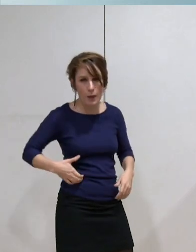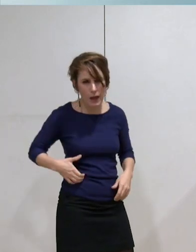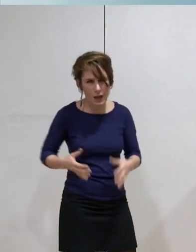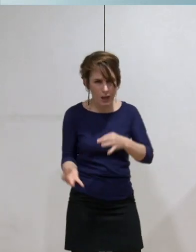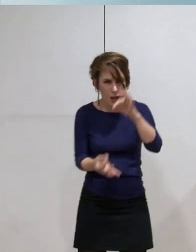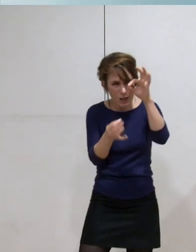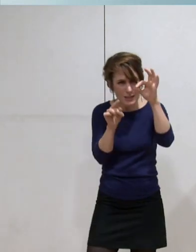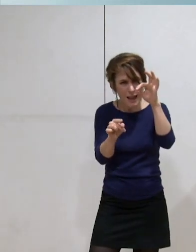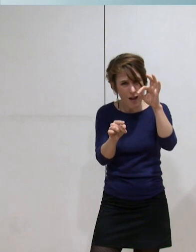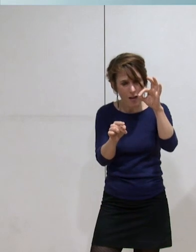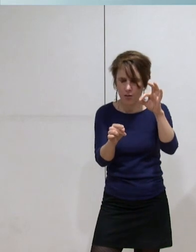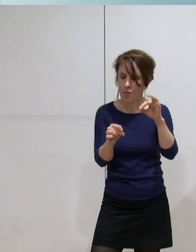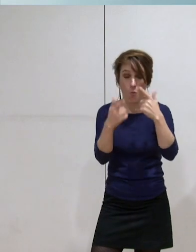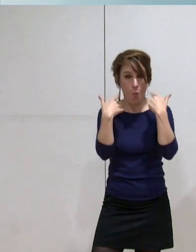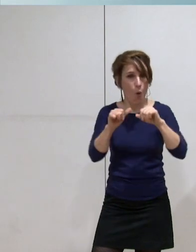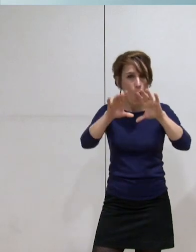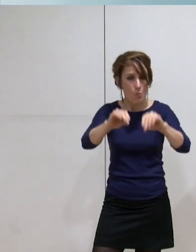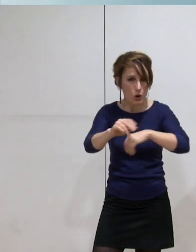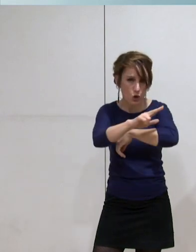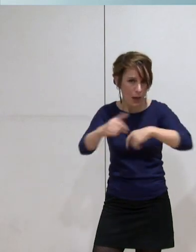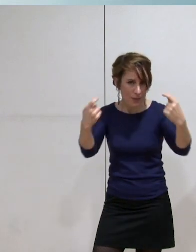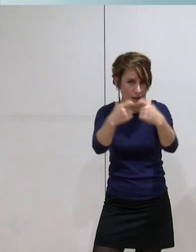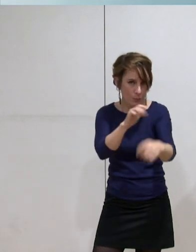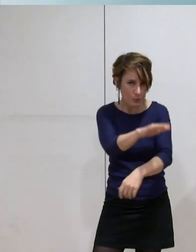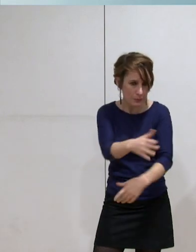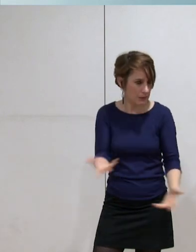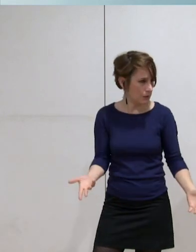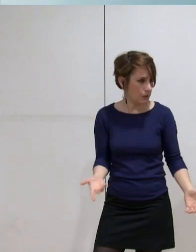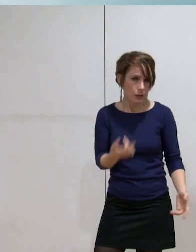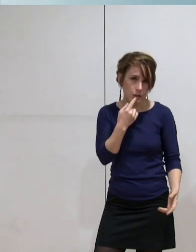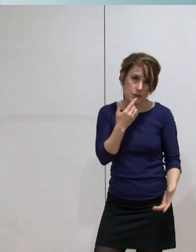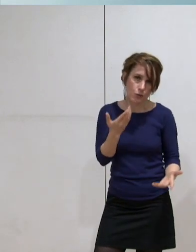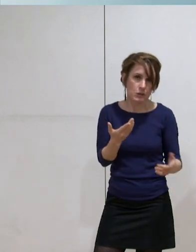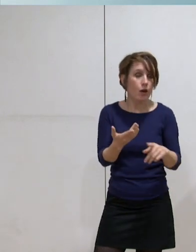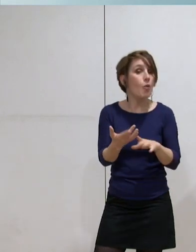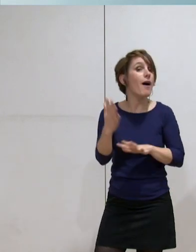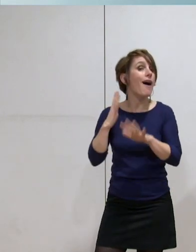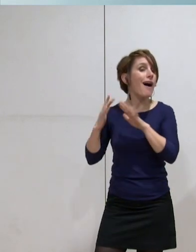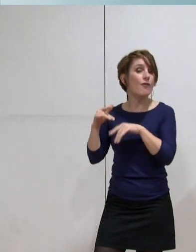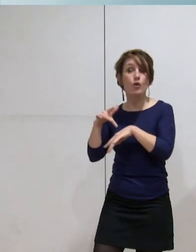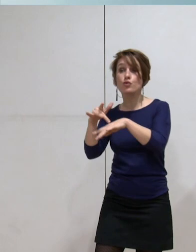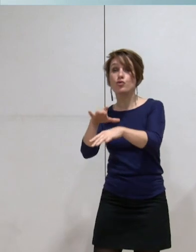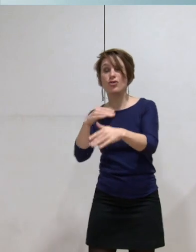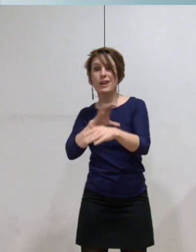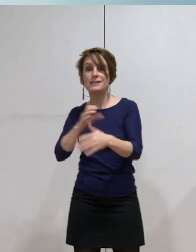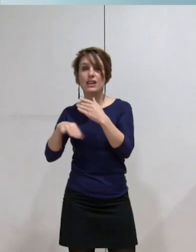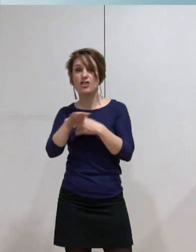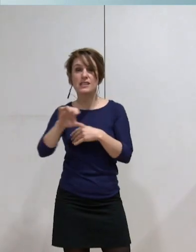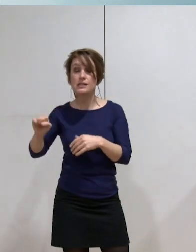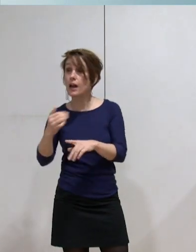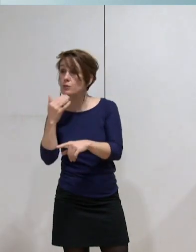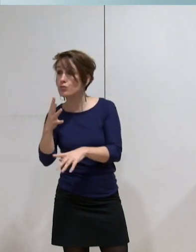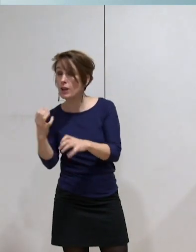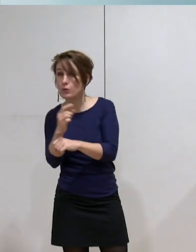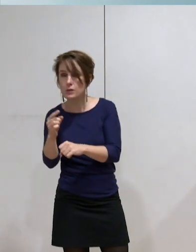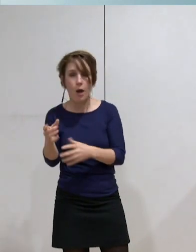cabinet alors de quoi s'agit-il finalement après avoir tenté le coup au CCAS peut-être -être qu'on le tente ici en interne